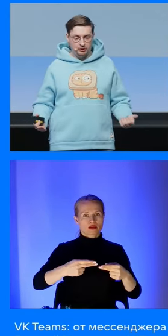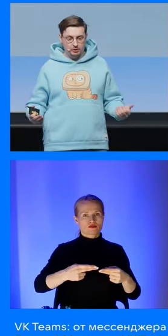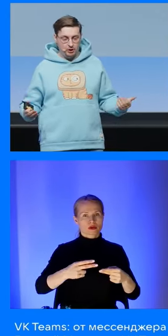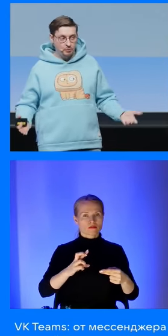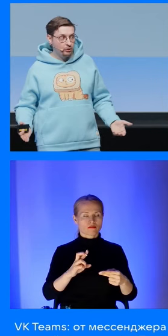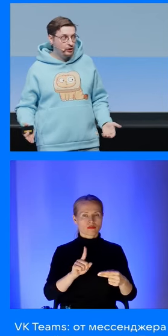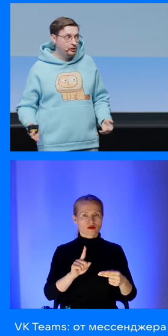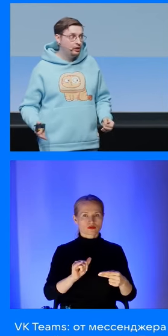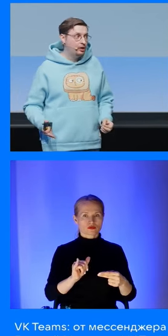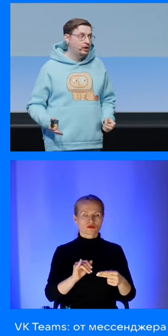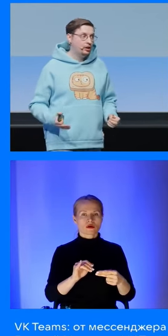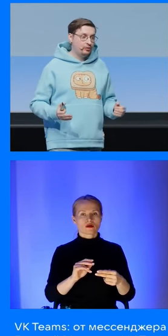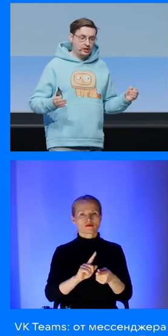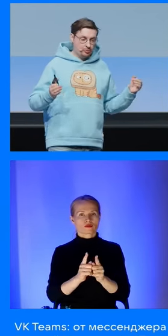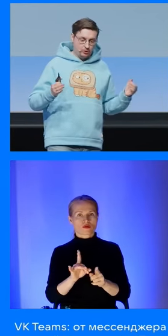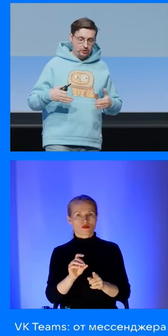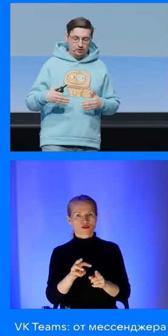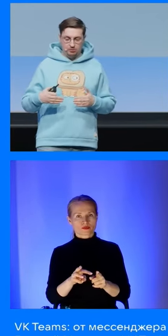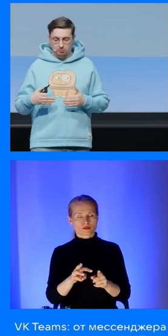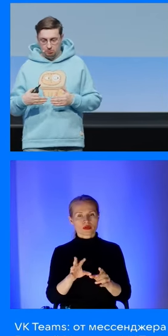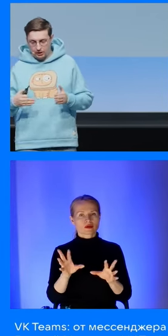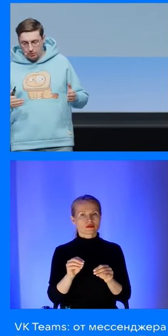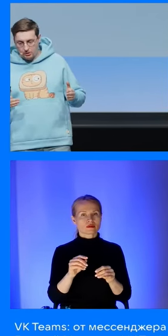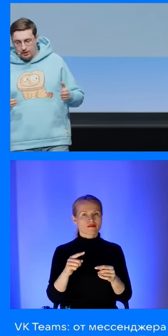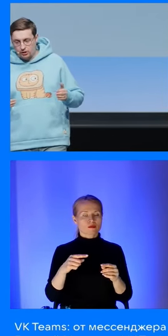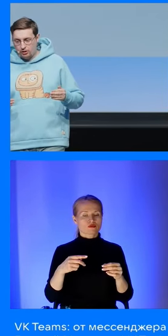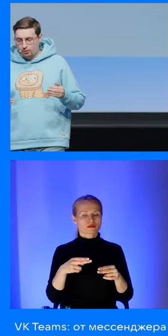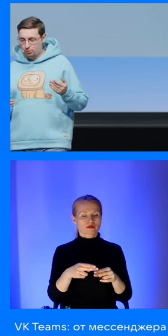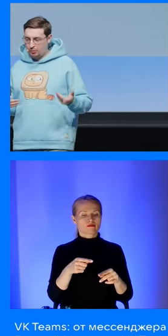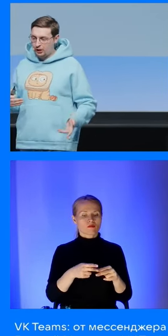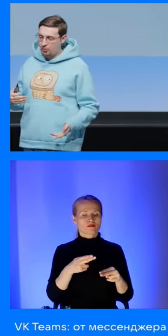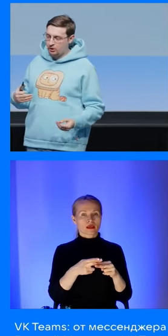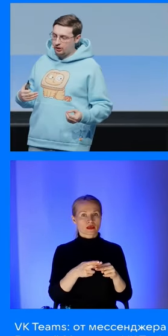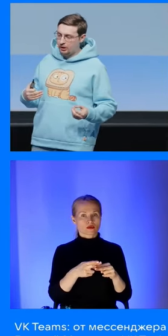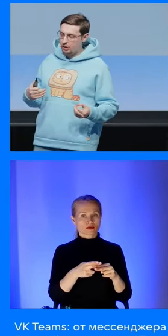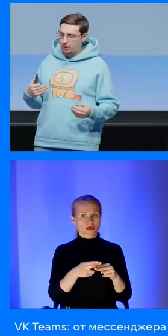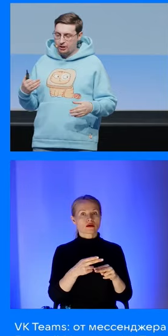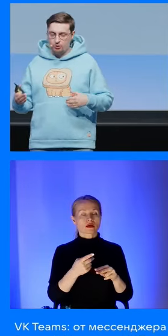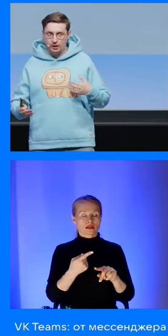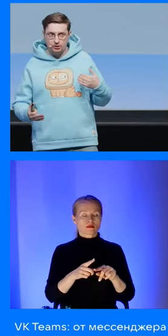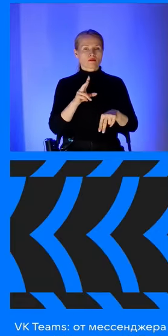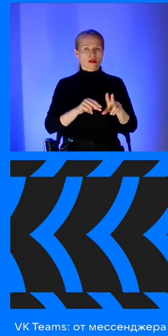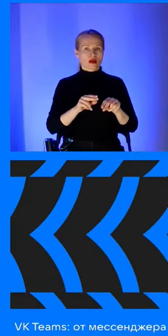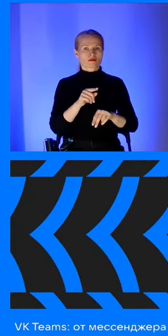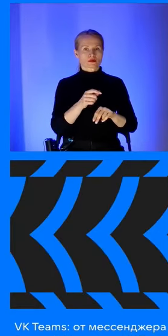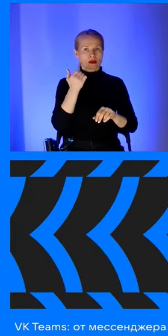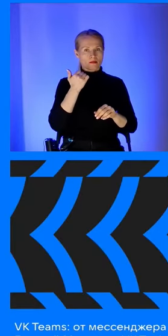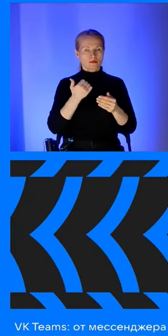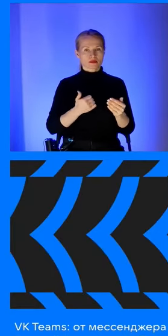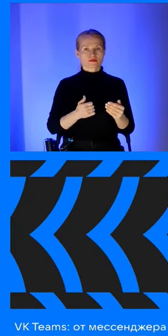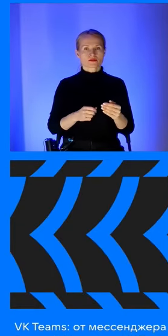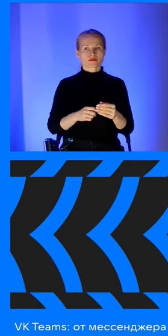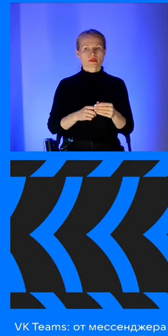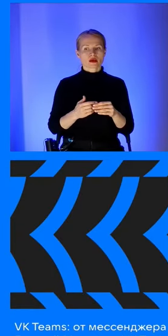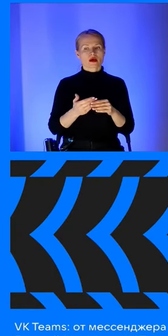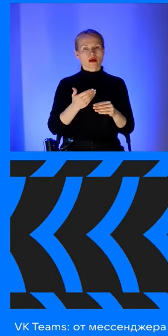в режим read-only. Все запросы блокируются входящие. Тут мы полагаемся на прозрачную политику retry, что рано